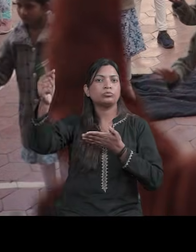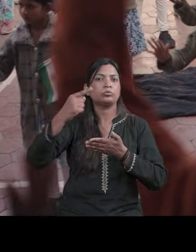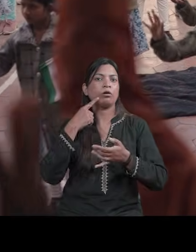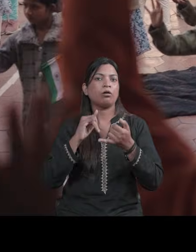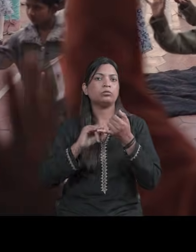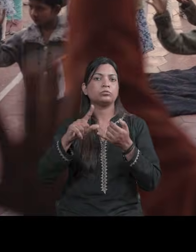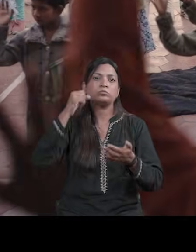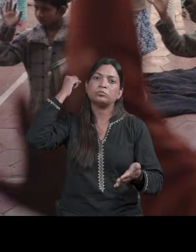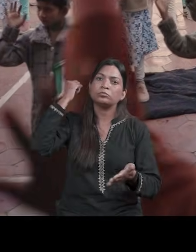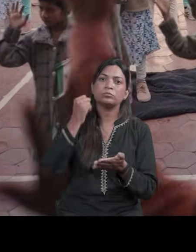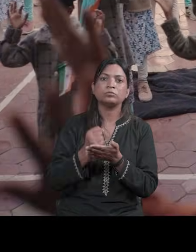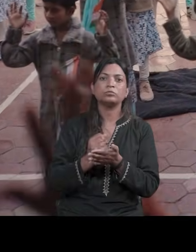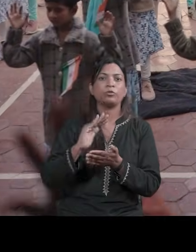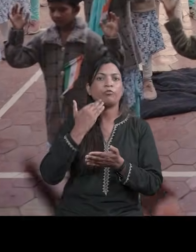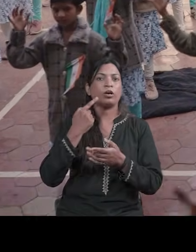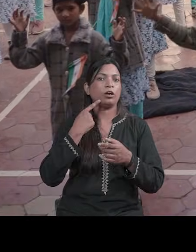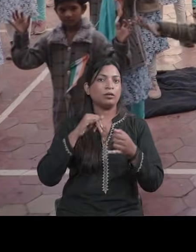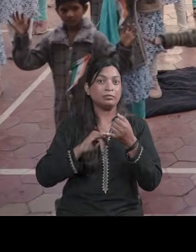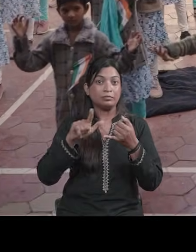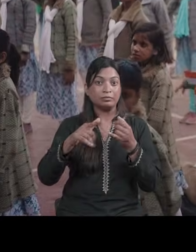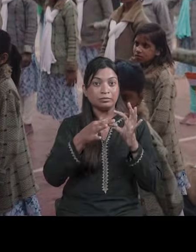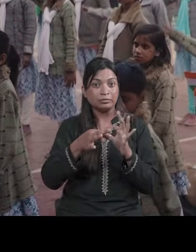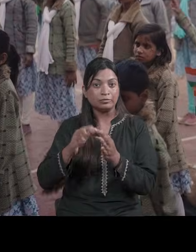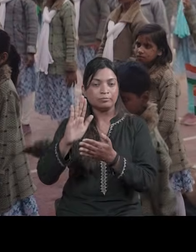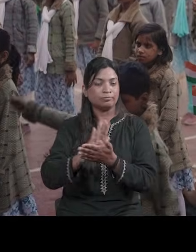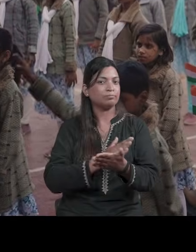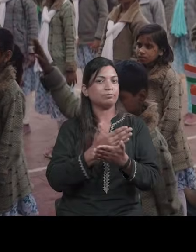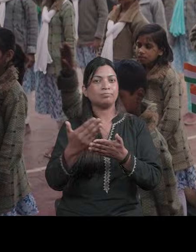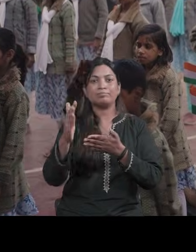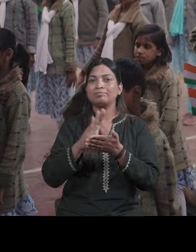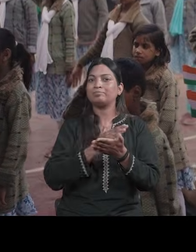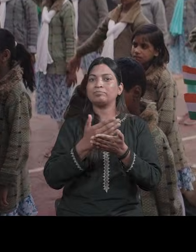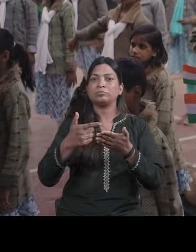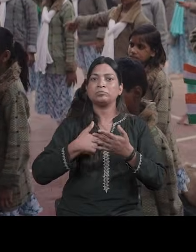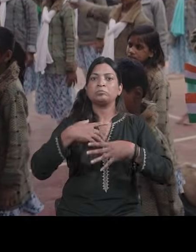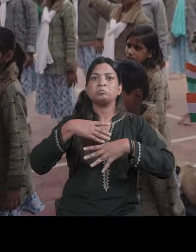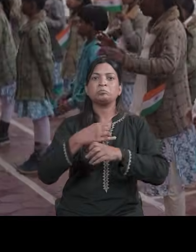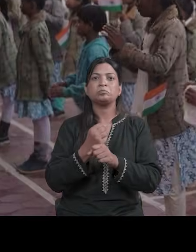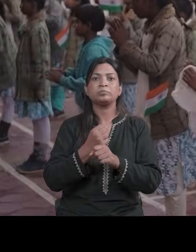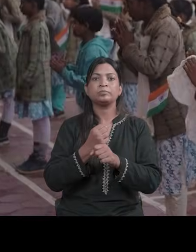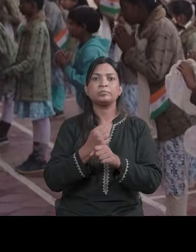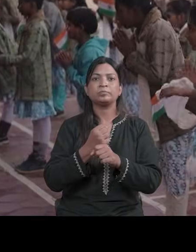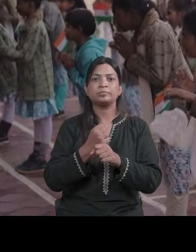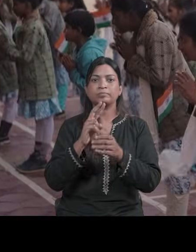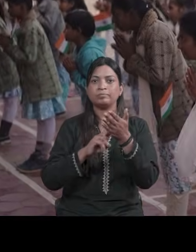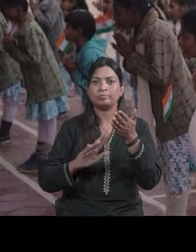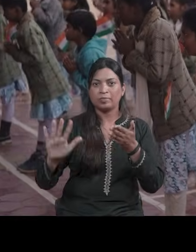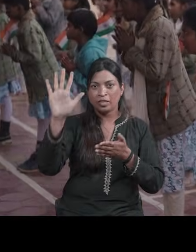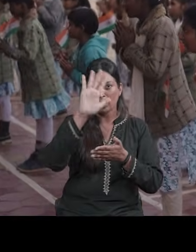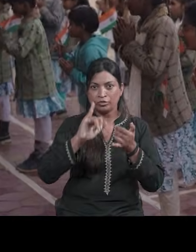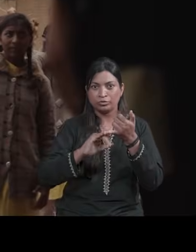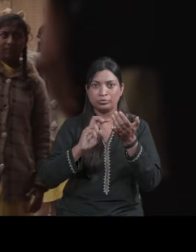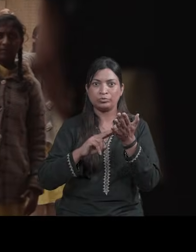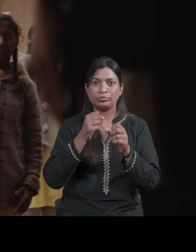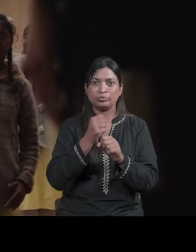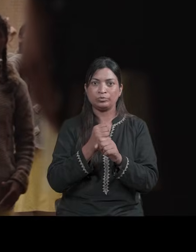साइन लैंग्वेज में राष्ट्रगान को कंपोजिट किया, मोनिका जी के साथ बातचीत की, हम लोगों ने उसको बनाया, और फिर